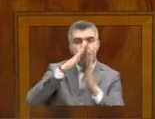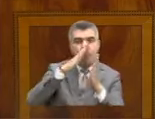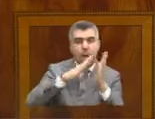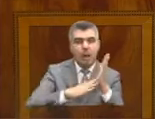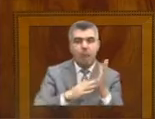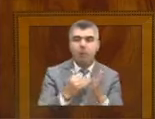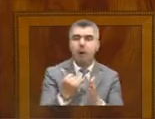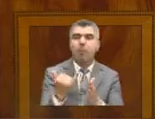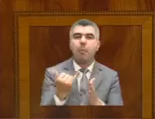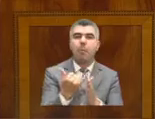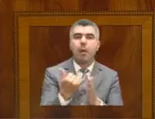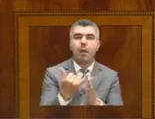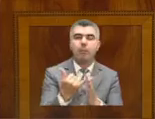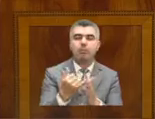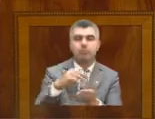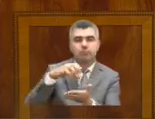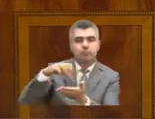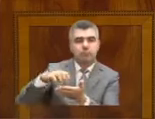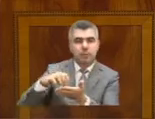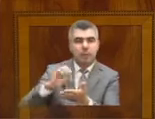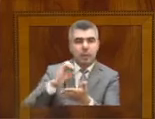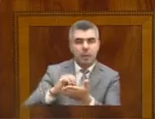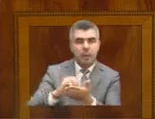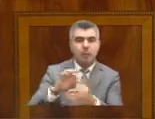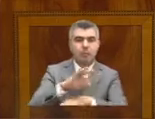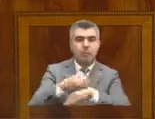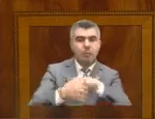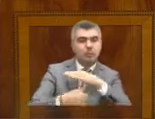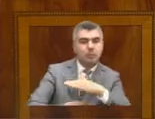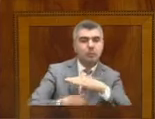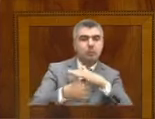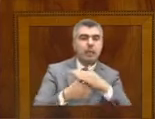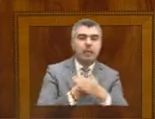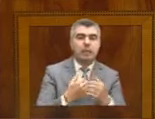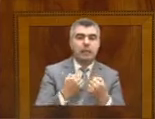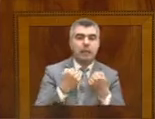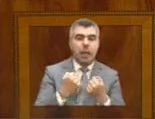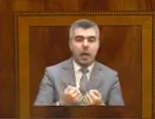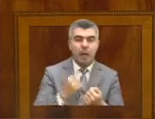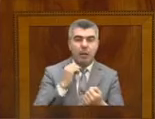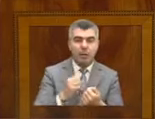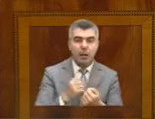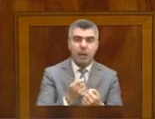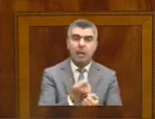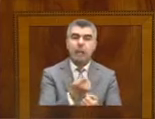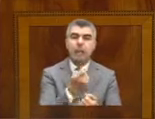المجموعات الصحية الترابية والهيئة العليا للصحة والوكالة المغربية